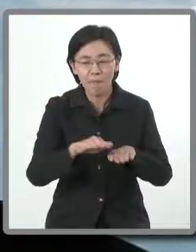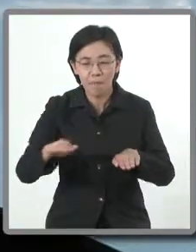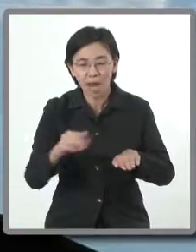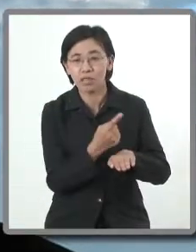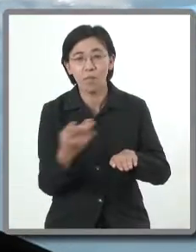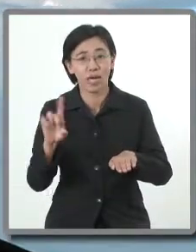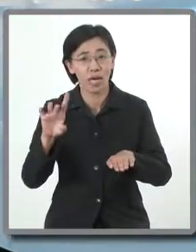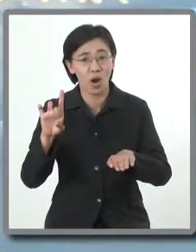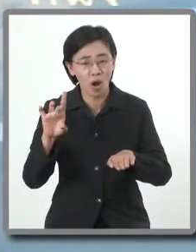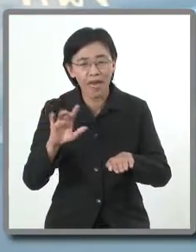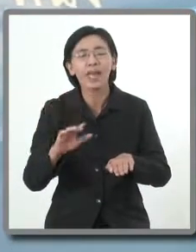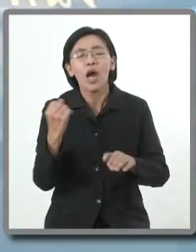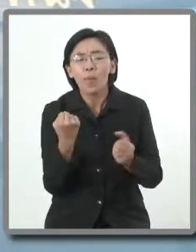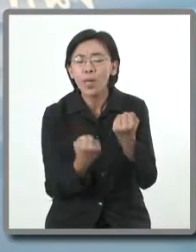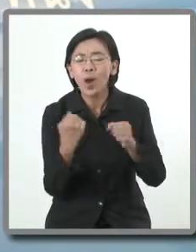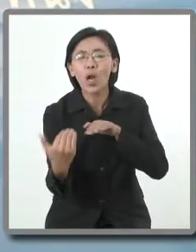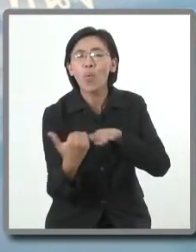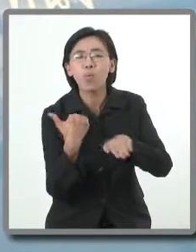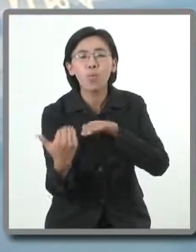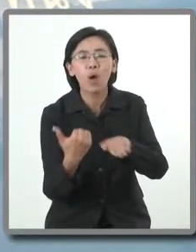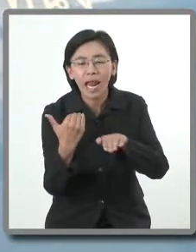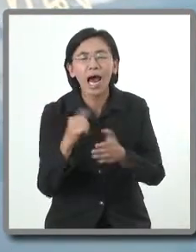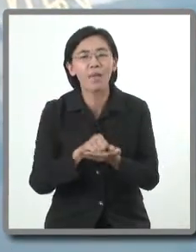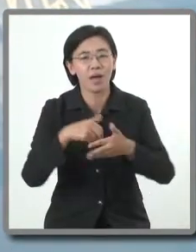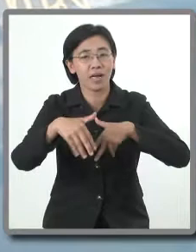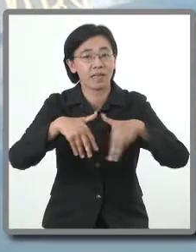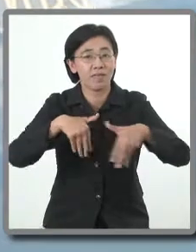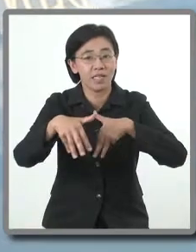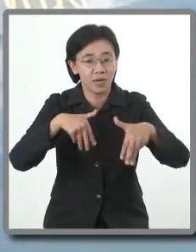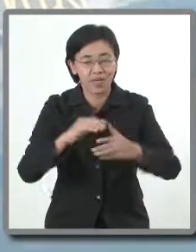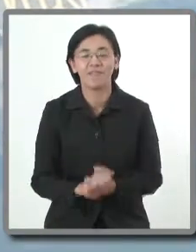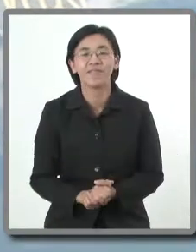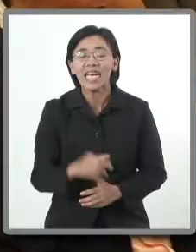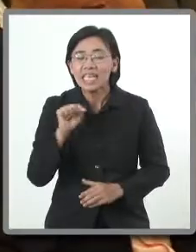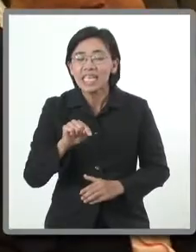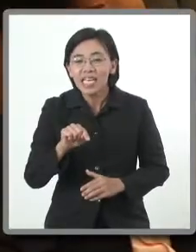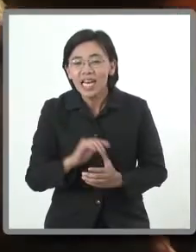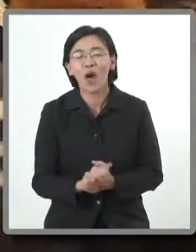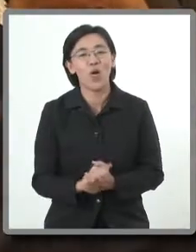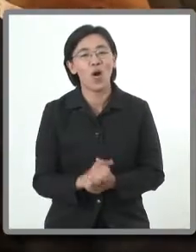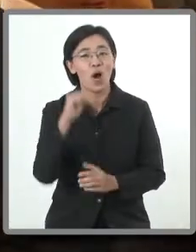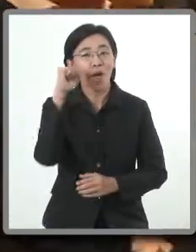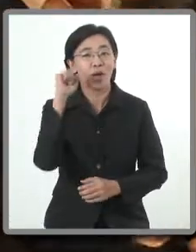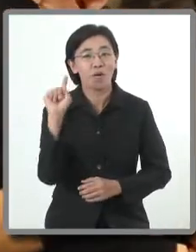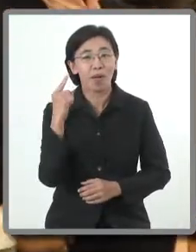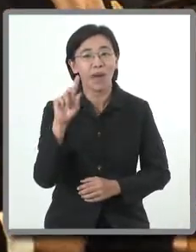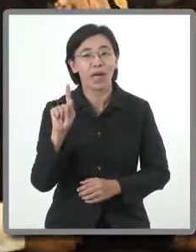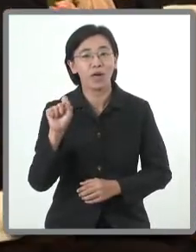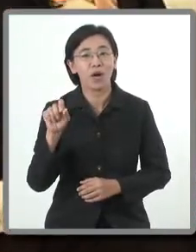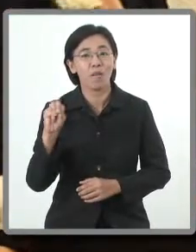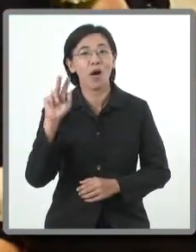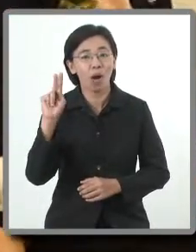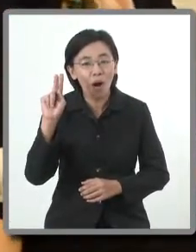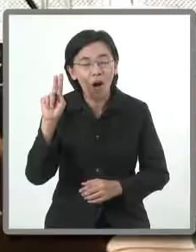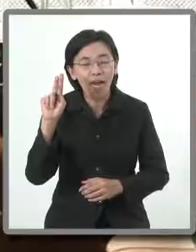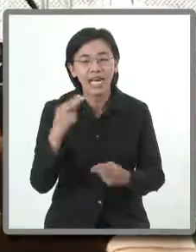คันให้เริ่มต้นนำออกมารับใช้ประชาชนโดยในพิธีได้เปิดตัวรถรุ่นใหม่ของขสมกนี้นะคะ